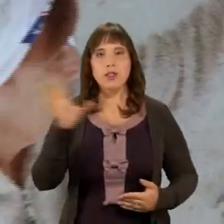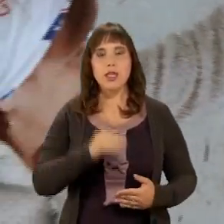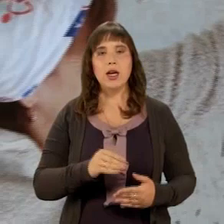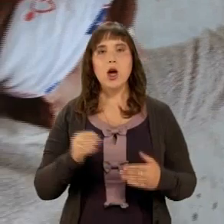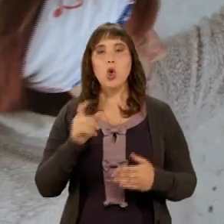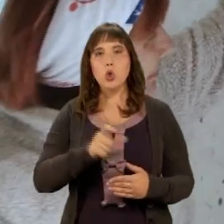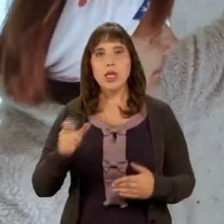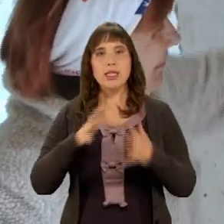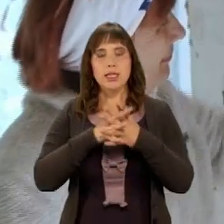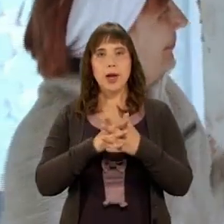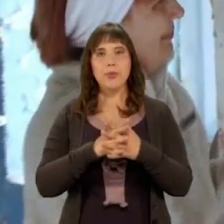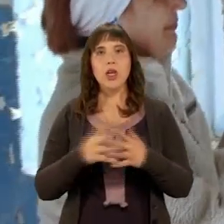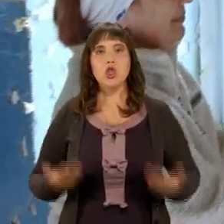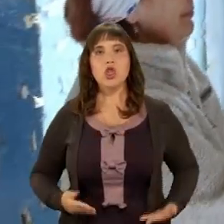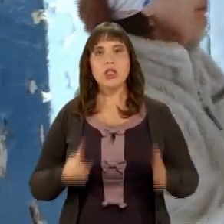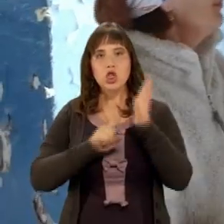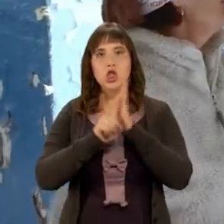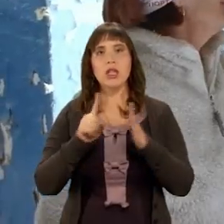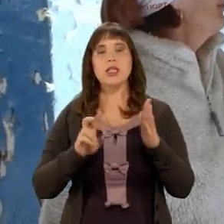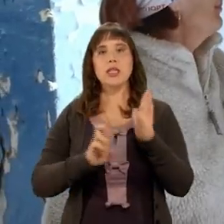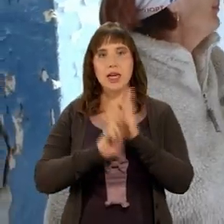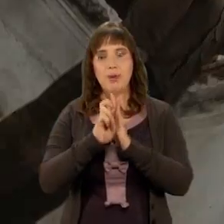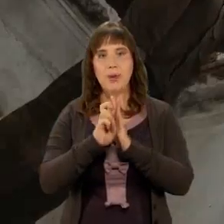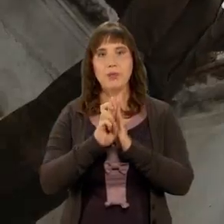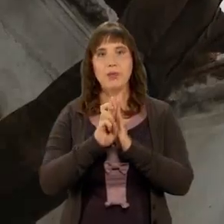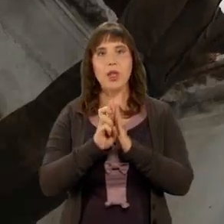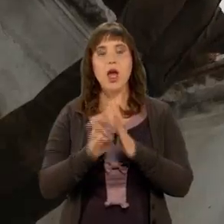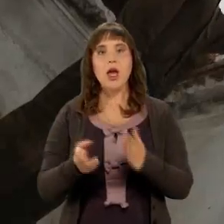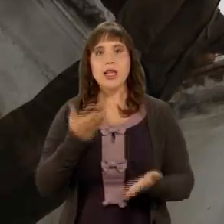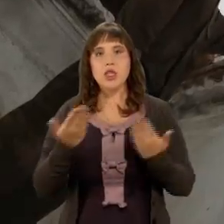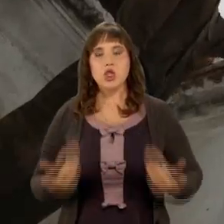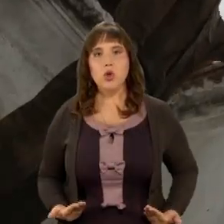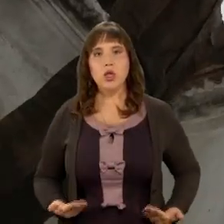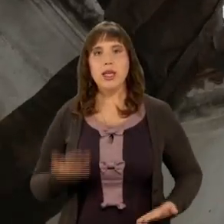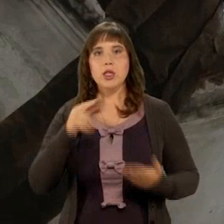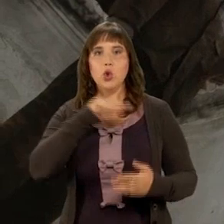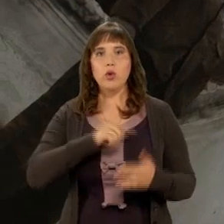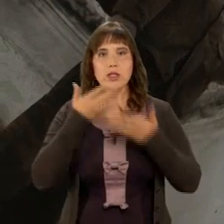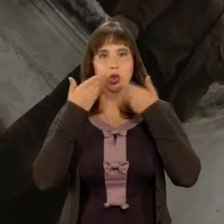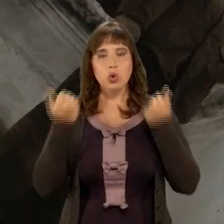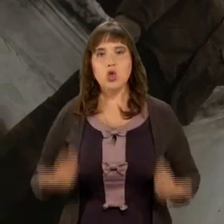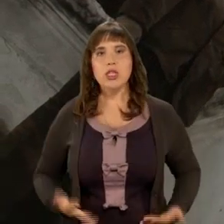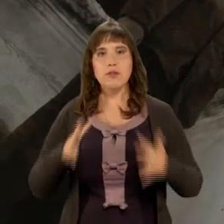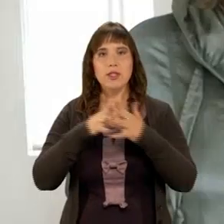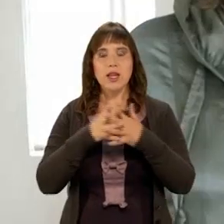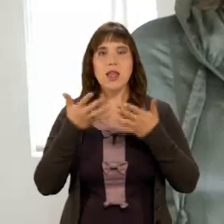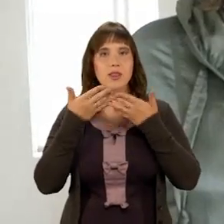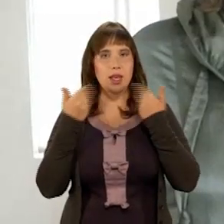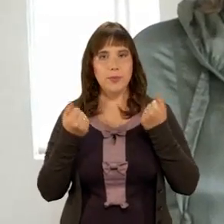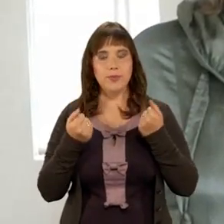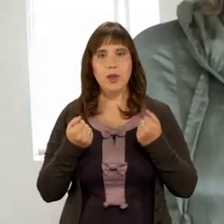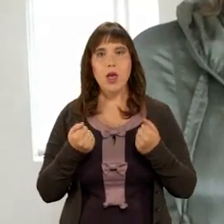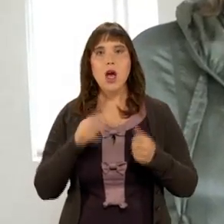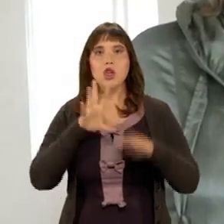Село началось раньше, началось с храма, и оно живет. Если духовности нет, то и жизни в селе нет, все замирает. Я считаю,